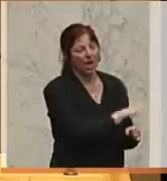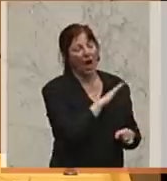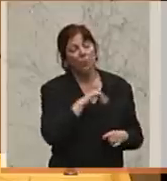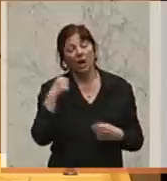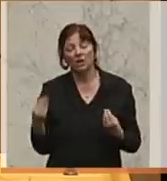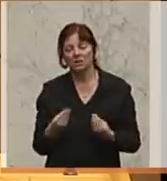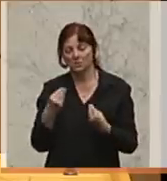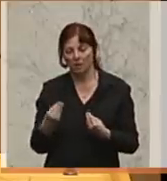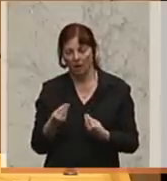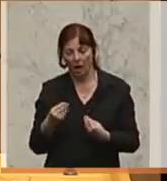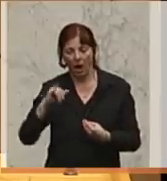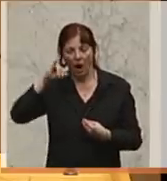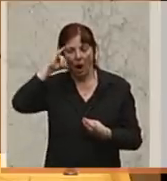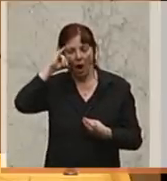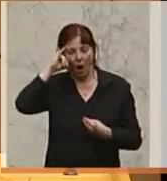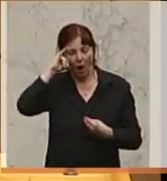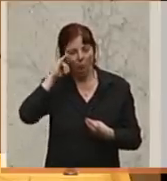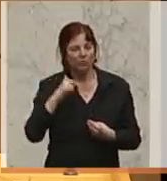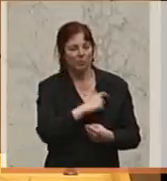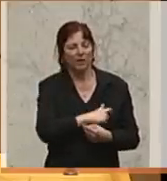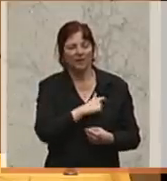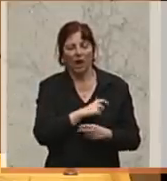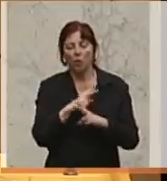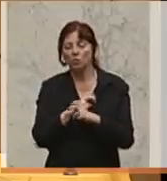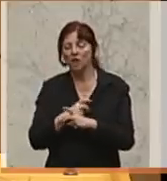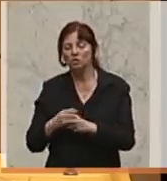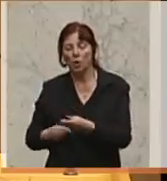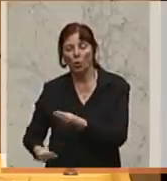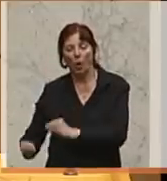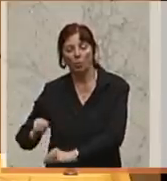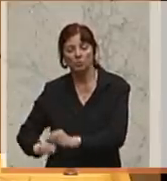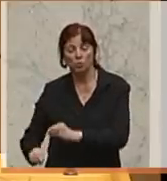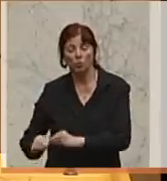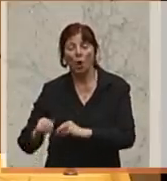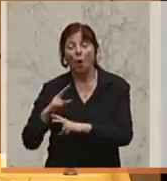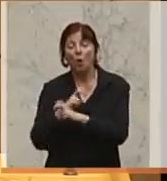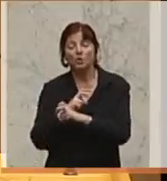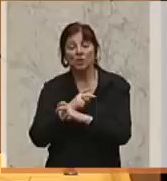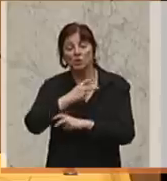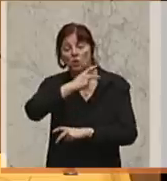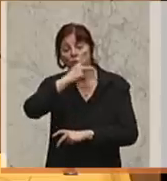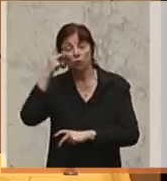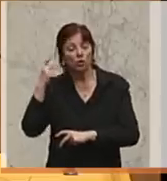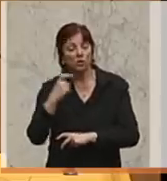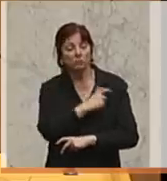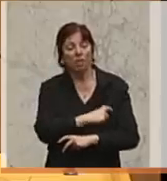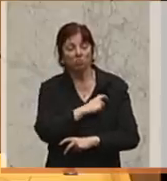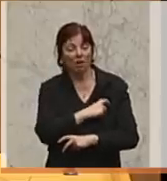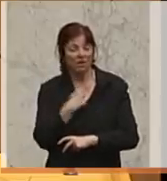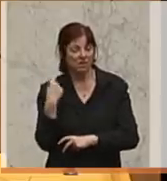der österreichischen Korruption, die österreichische Volkspartei, darüber entscheidet, was